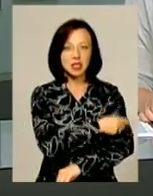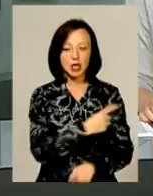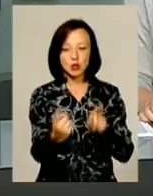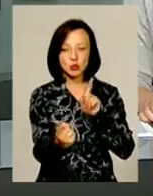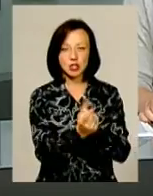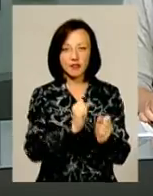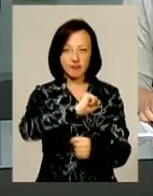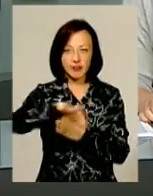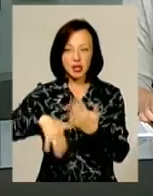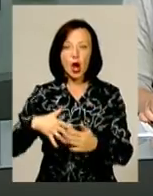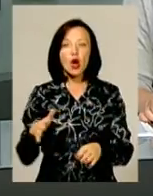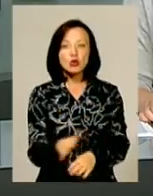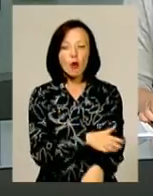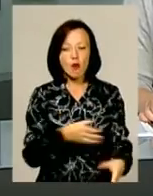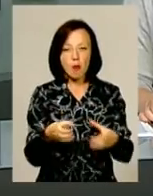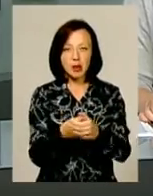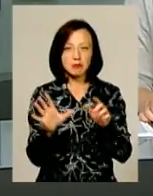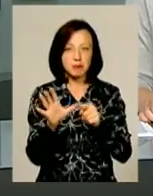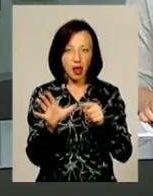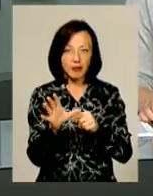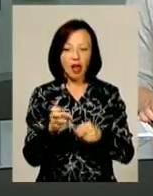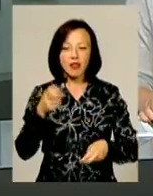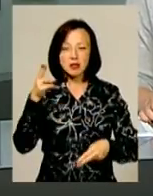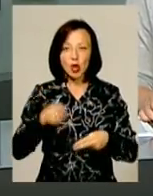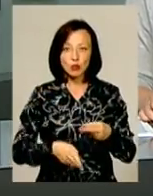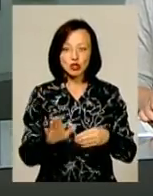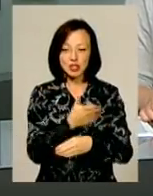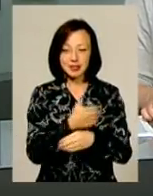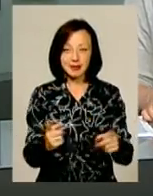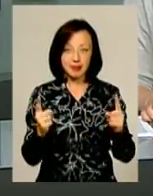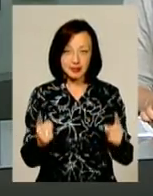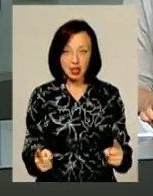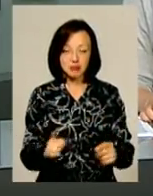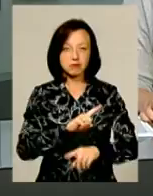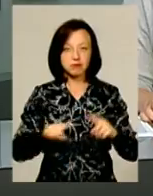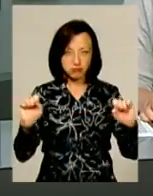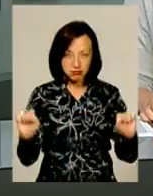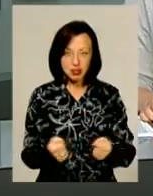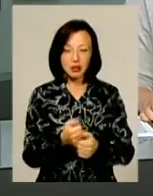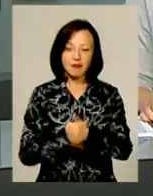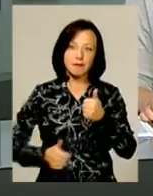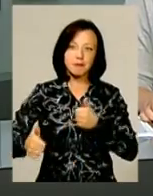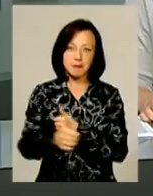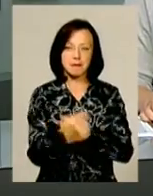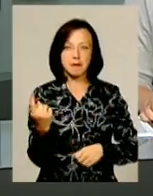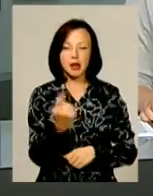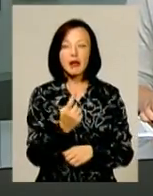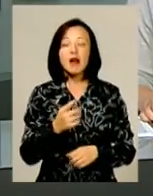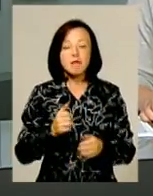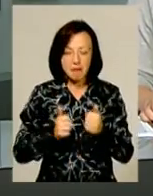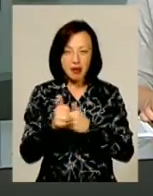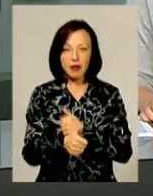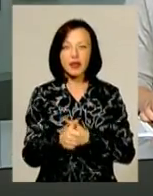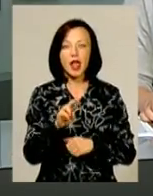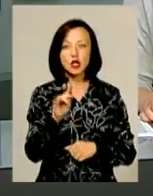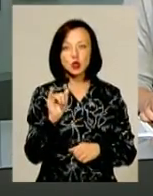вітер. Довгий час команда йшла п'ятою та на заключній частині дистанції прискорилася і вирвалася вперед. Нагадаю,